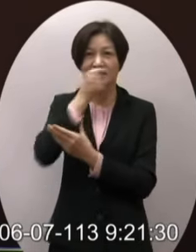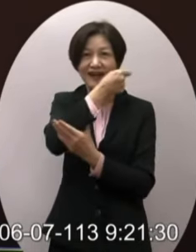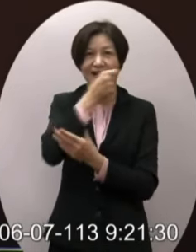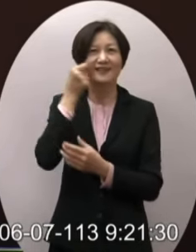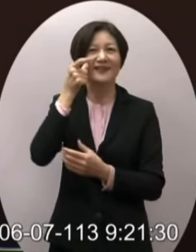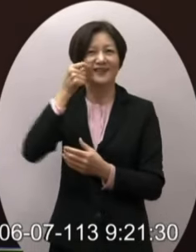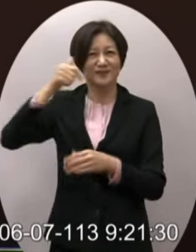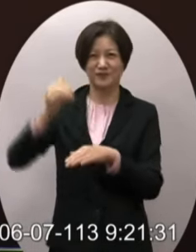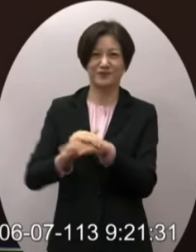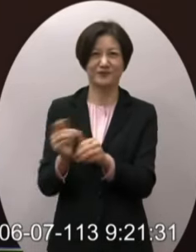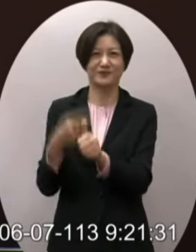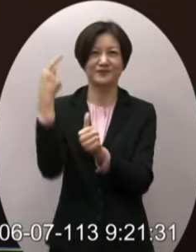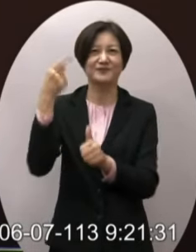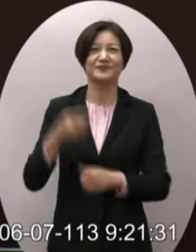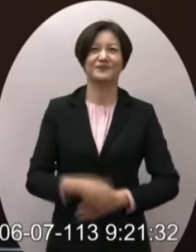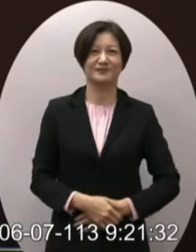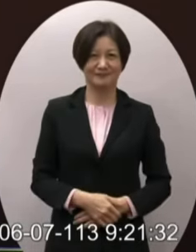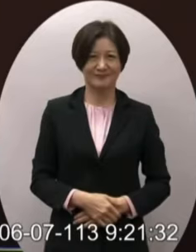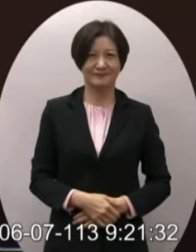南最好。